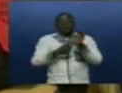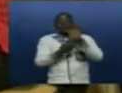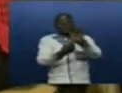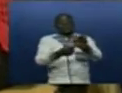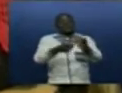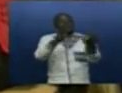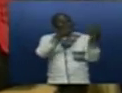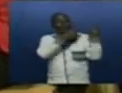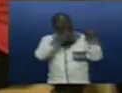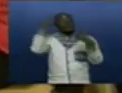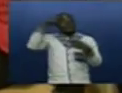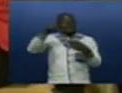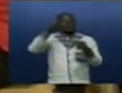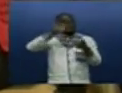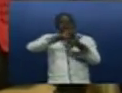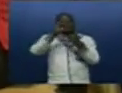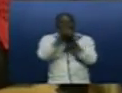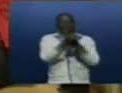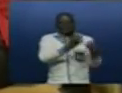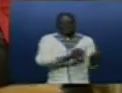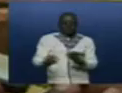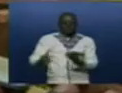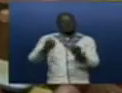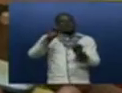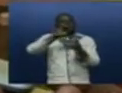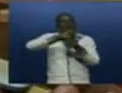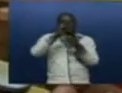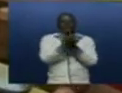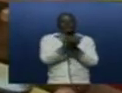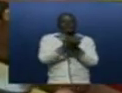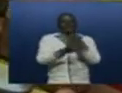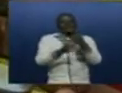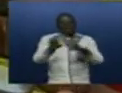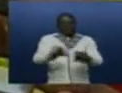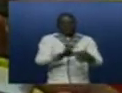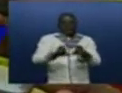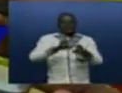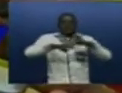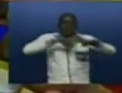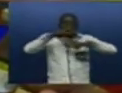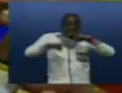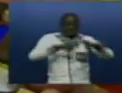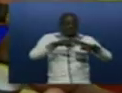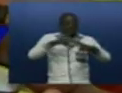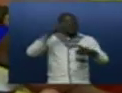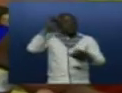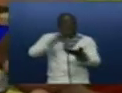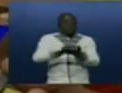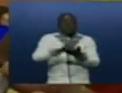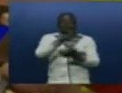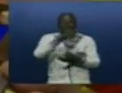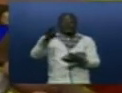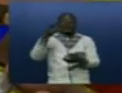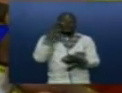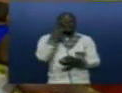syndicats, des organisations de la société civile. On fait des enquêtes approfondies parce que ce que le Burkina a vécu, c'est vrai que